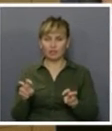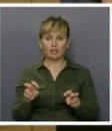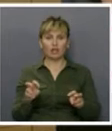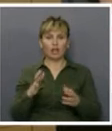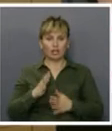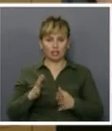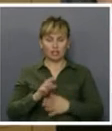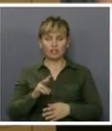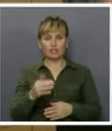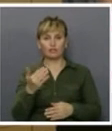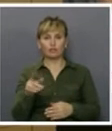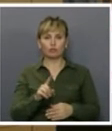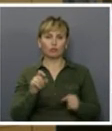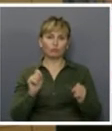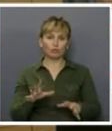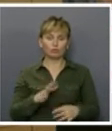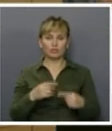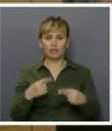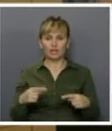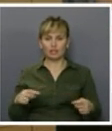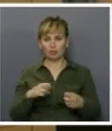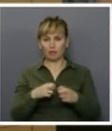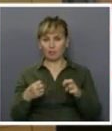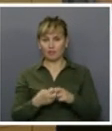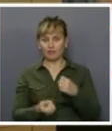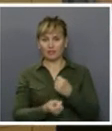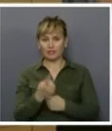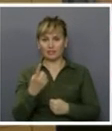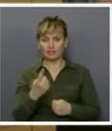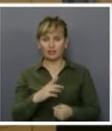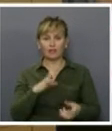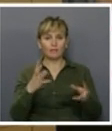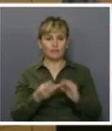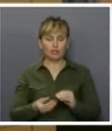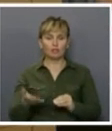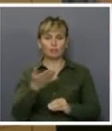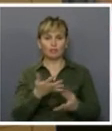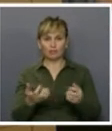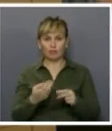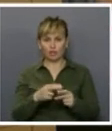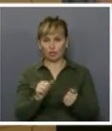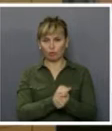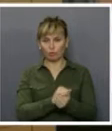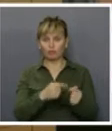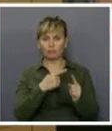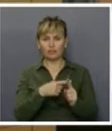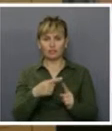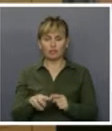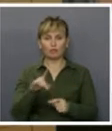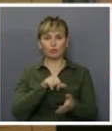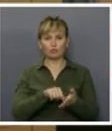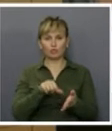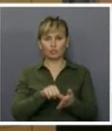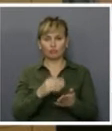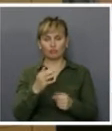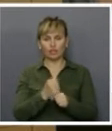ли вы, что, ну, может быть, ряд каких-то проблем возникнет? В целом мы воспринимаем этот документ позитивно, мы все-таки участвовали в